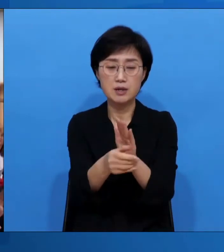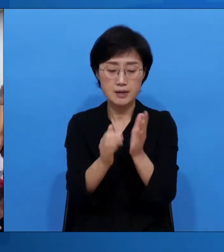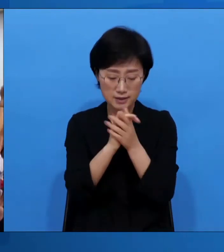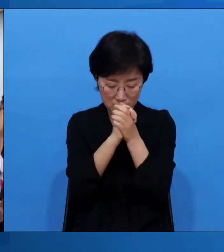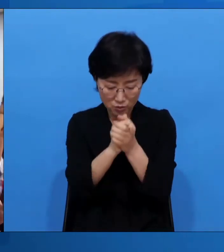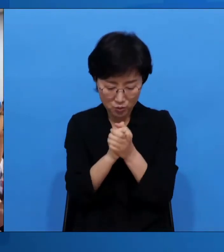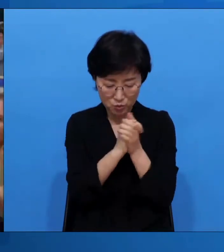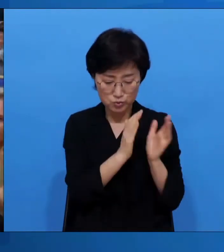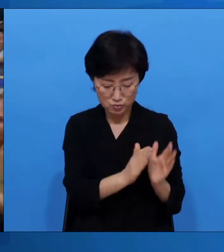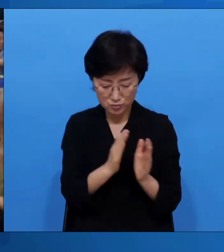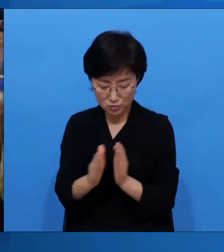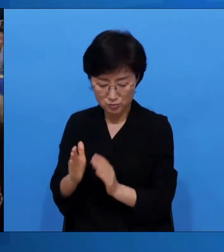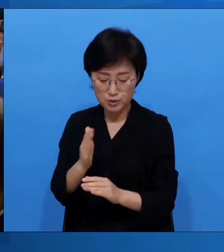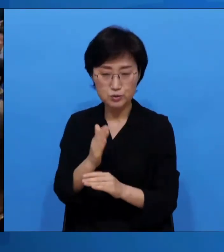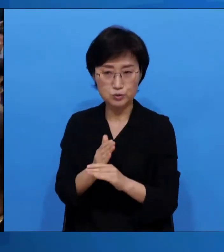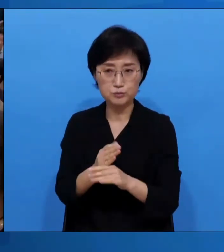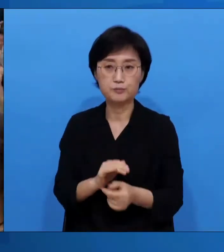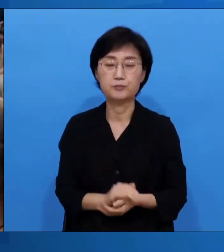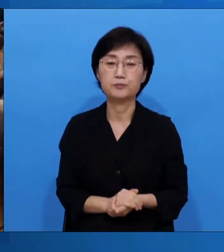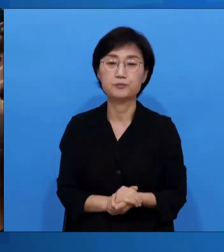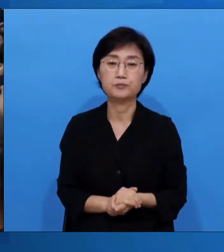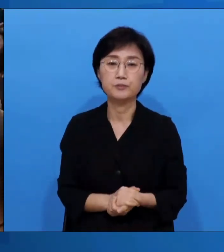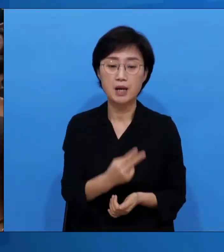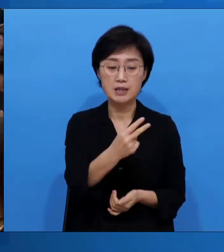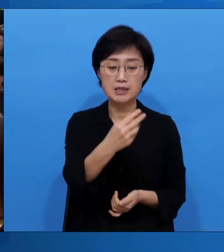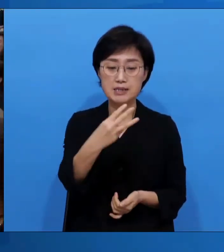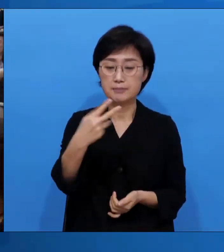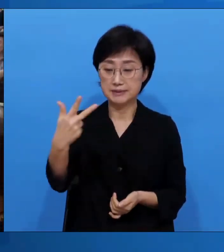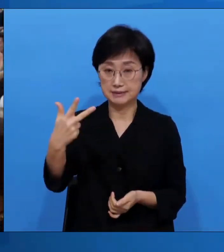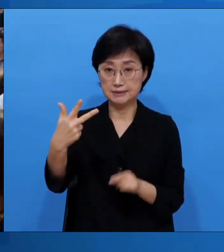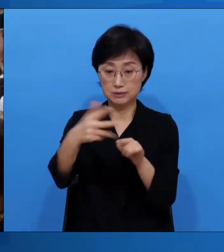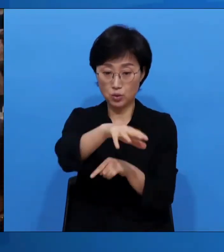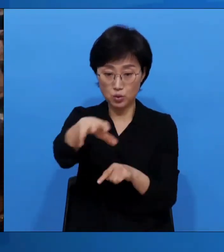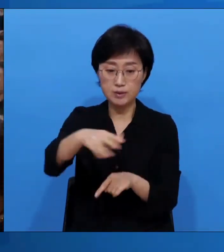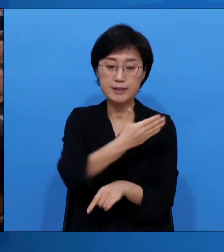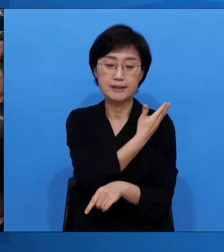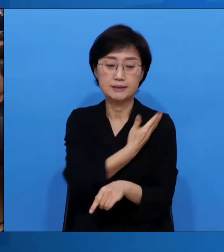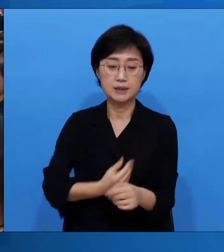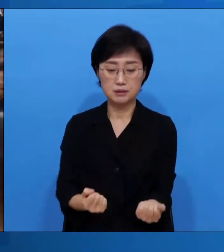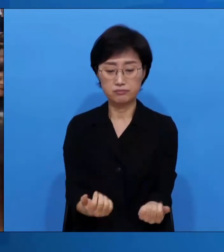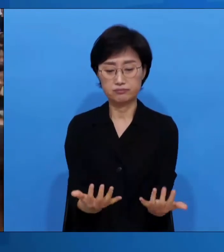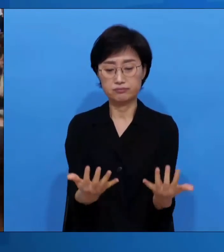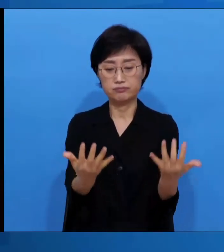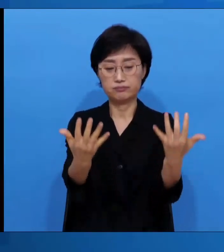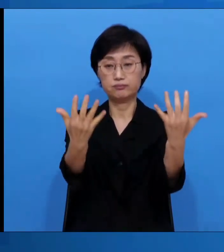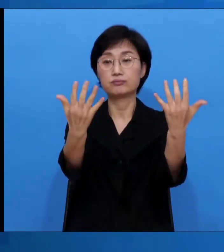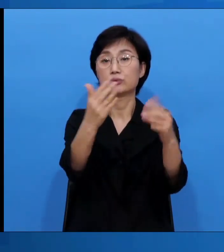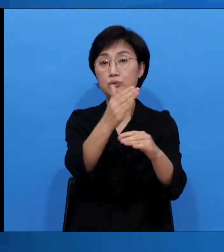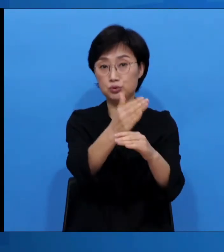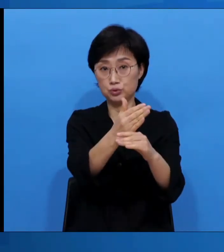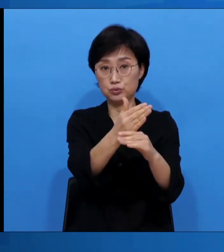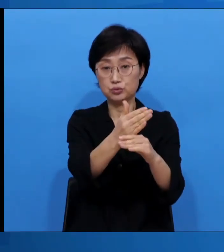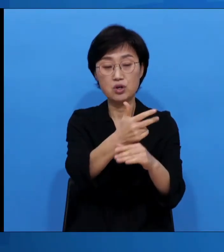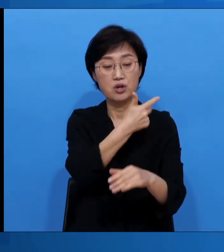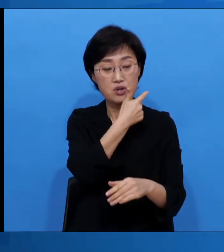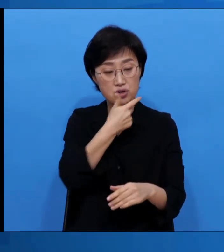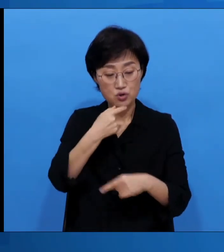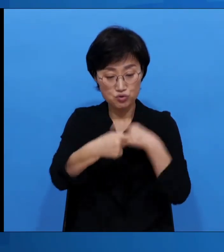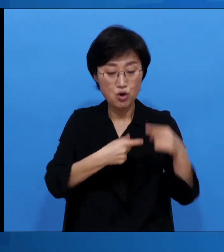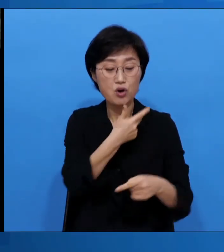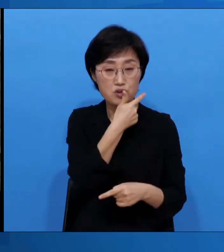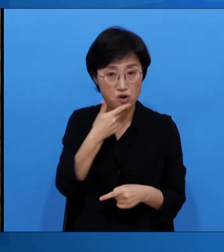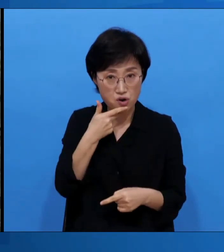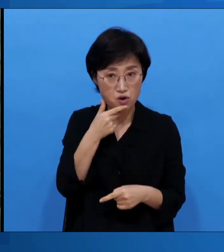있습니다. 특히 237 현장에 제자들이 일어나고 있어서 영어 수어와 일어